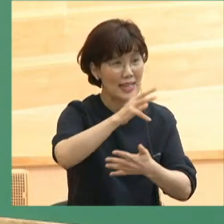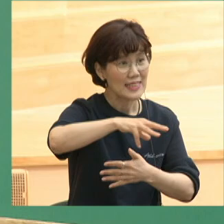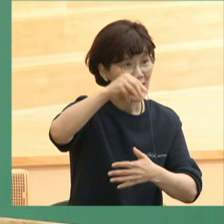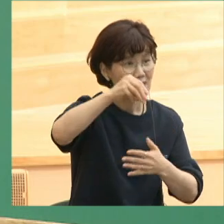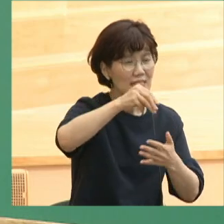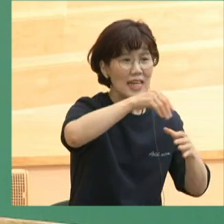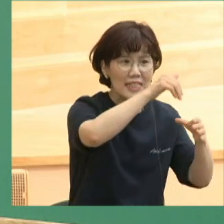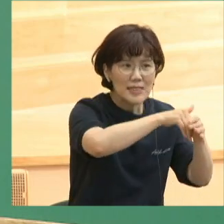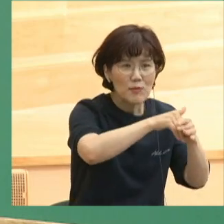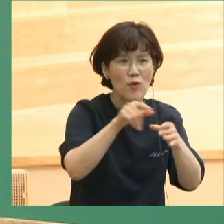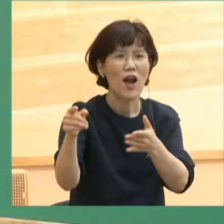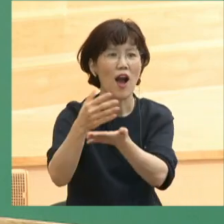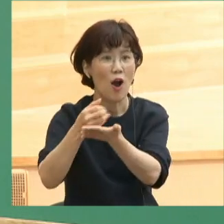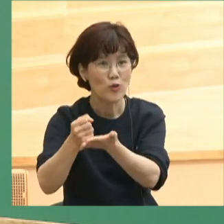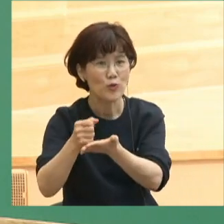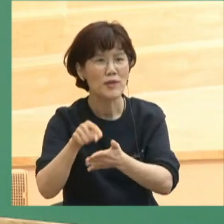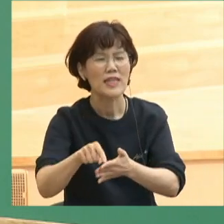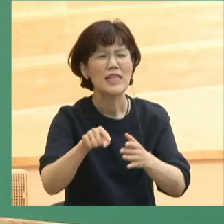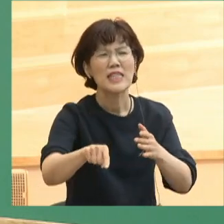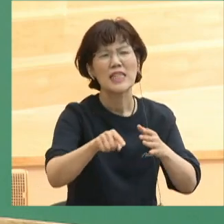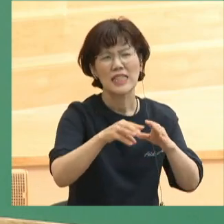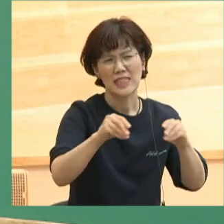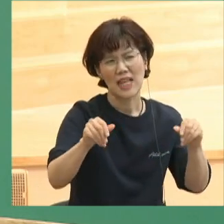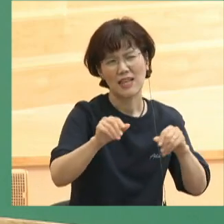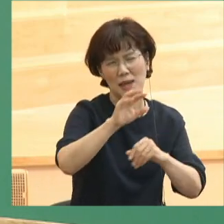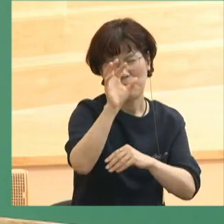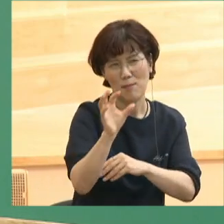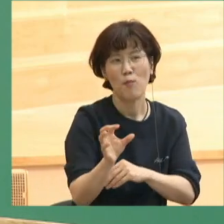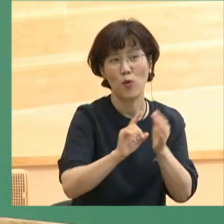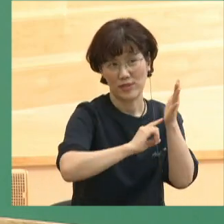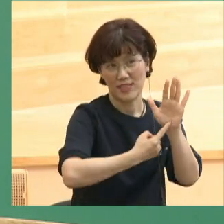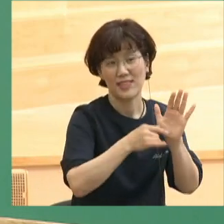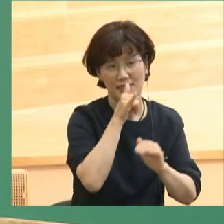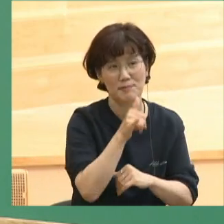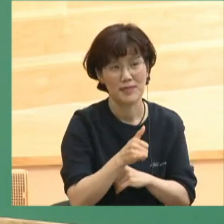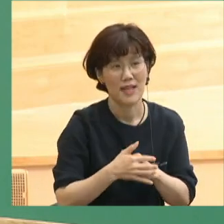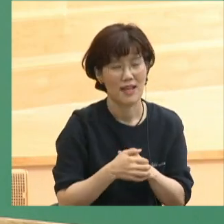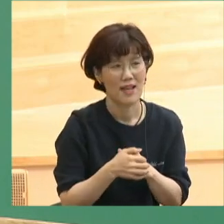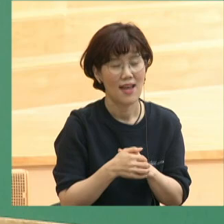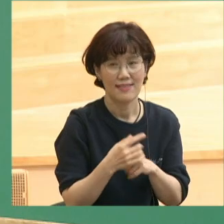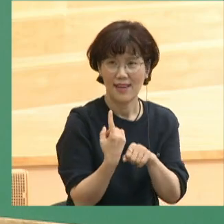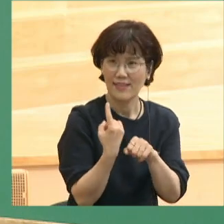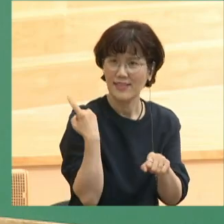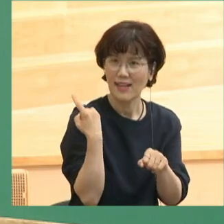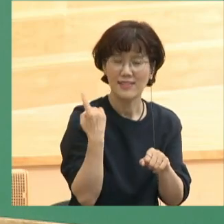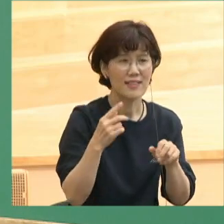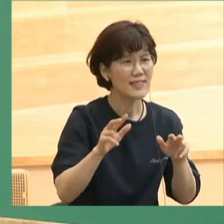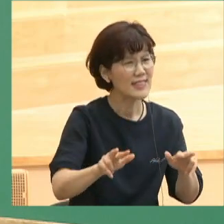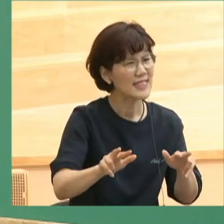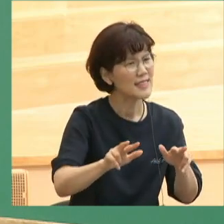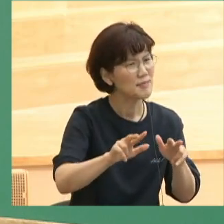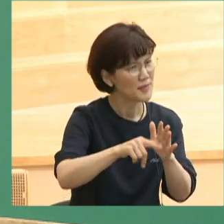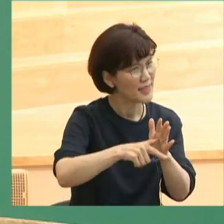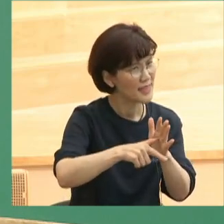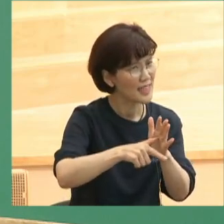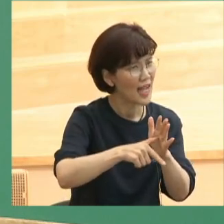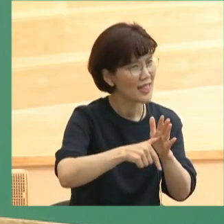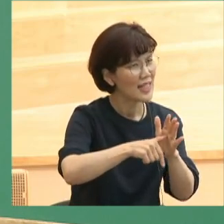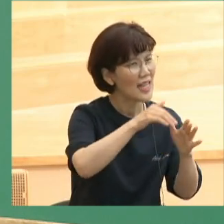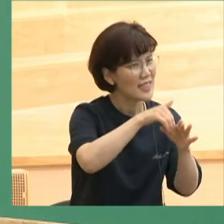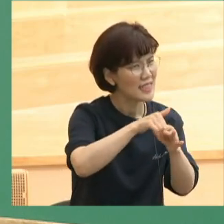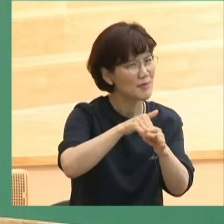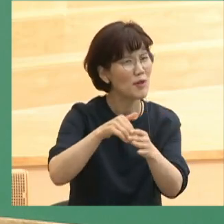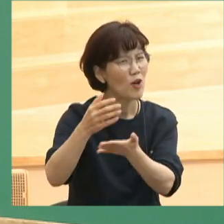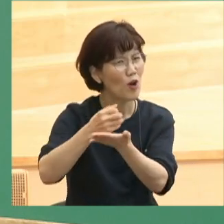심음과 거둠이 이 땅에서 반복될 것이라고 그렇게 얘기하고 있는데 제가 작년 요맘때였던 것 같아요. 심음과 거둠의